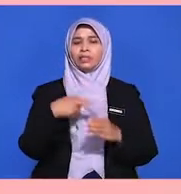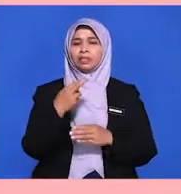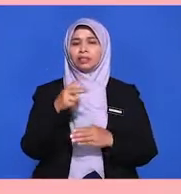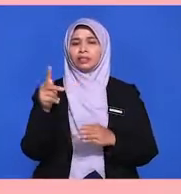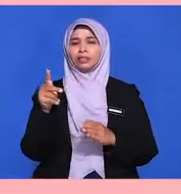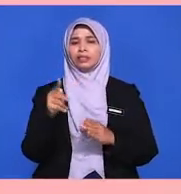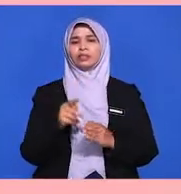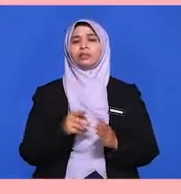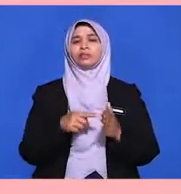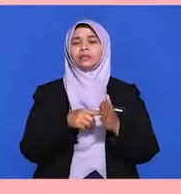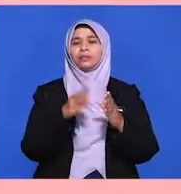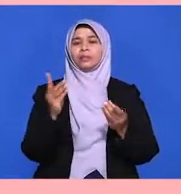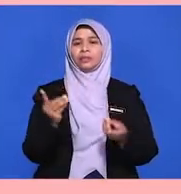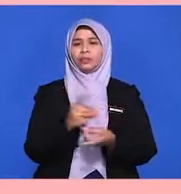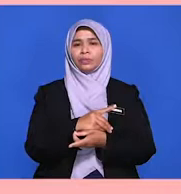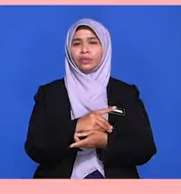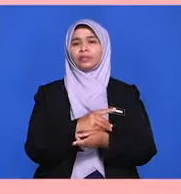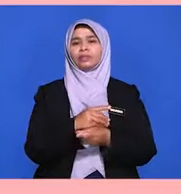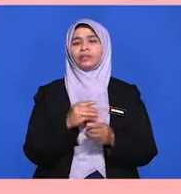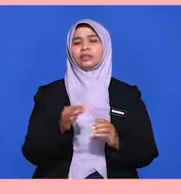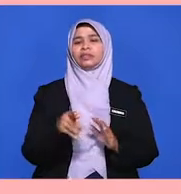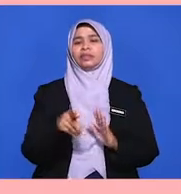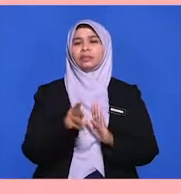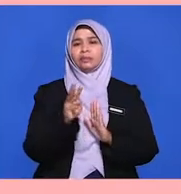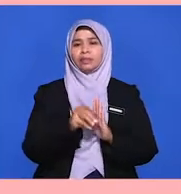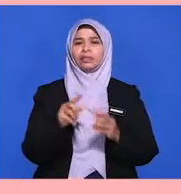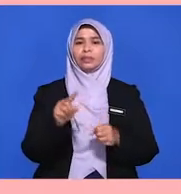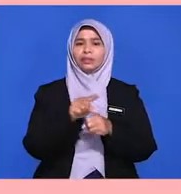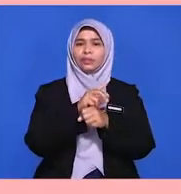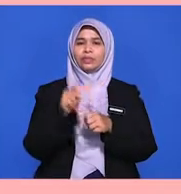menggunakan teknologi maklumat dan komunikasi.